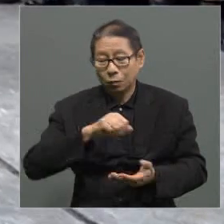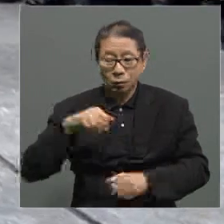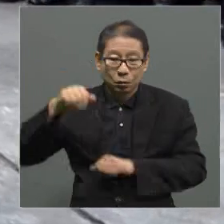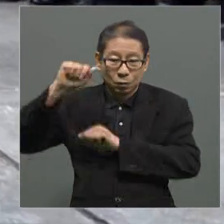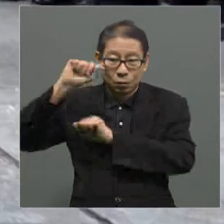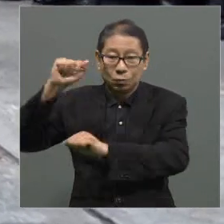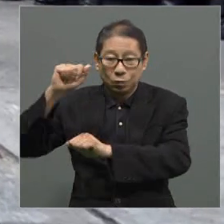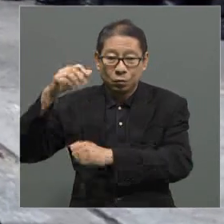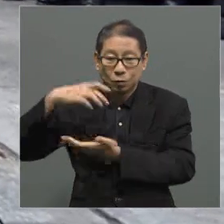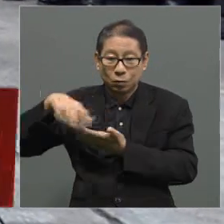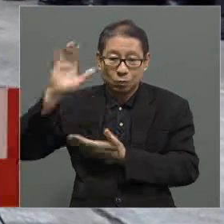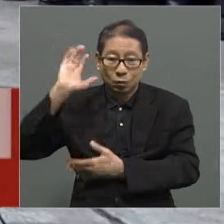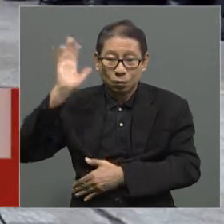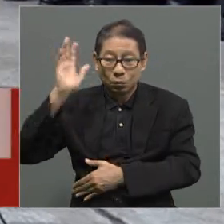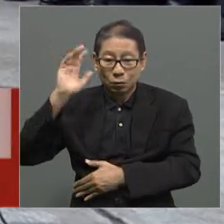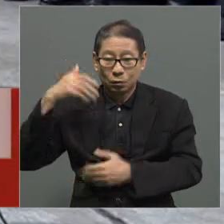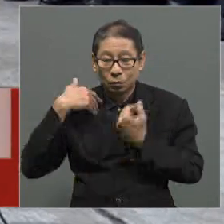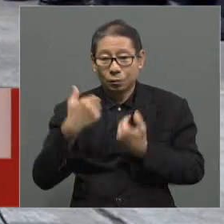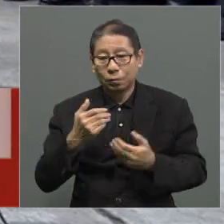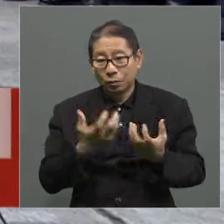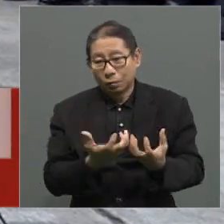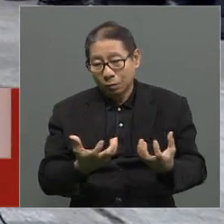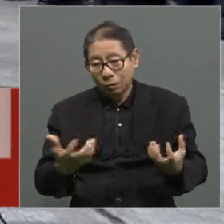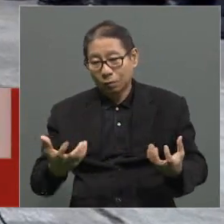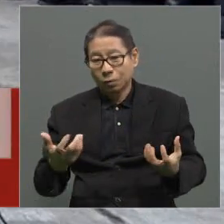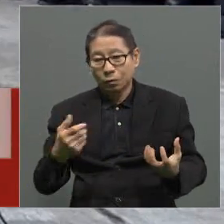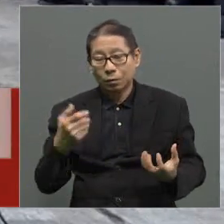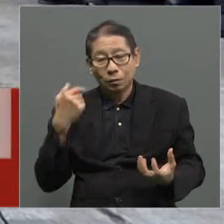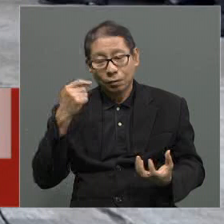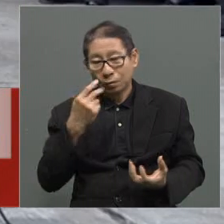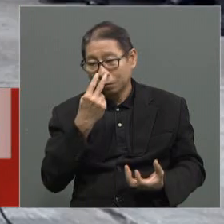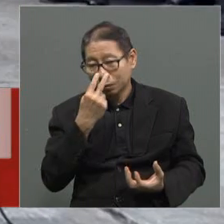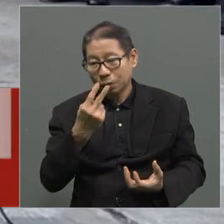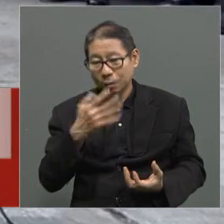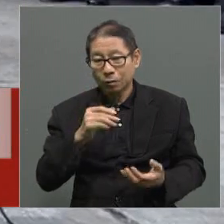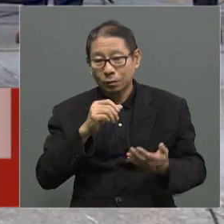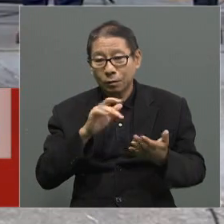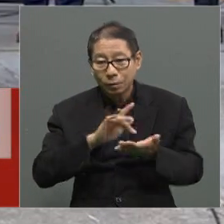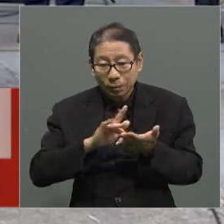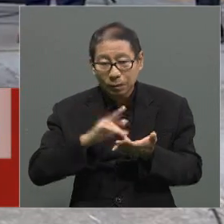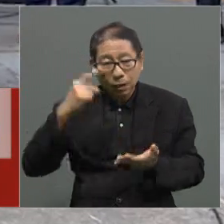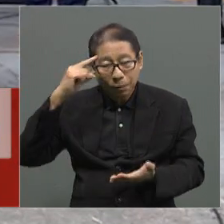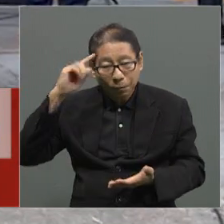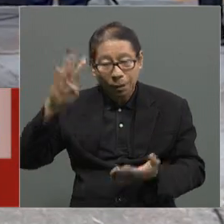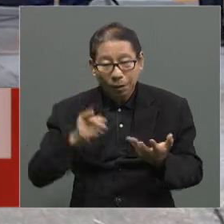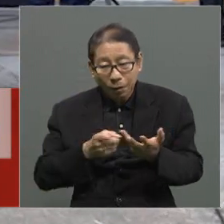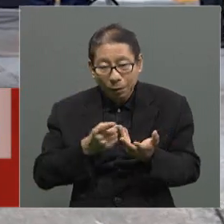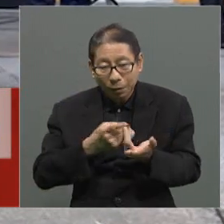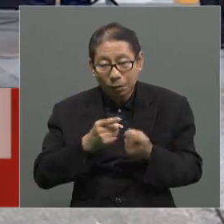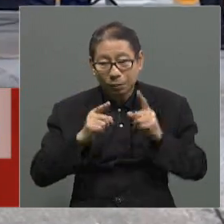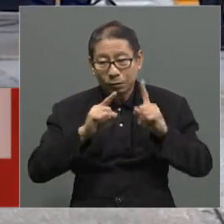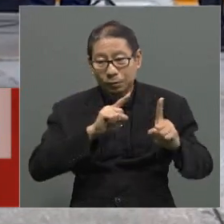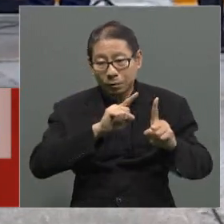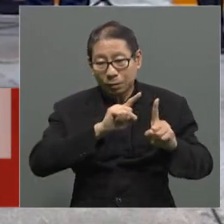คะอันนี้คือของกลางแค่บางส่วนเท่านั้นนะคะอย่างที่เรียนไปว่ายาบ้าเนี่ยนับได้ 1,